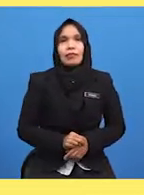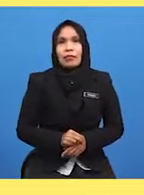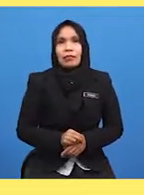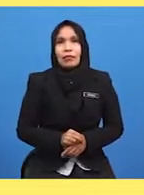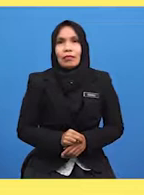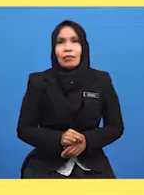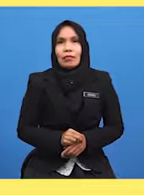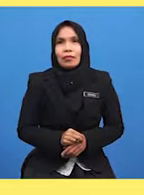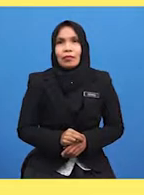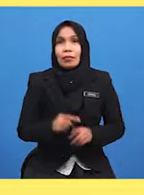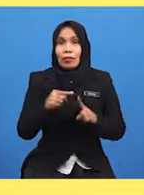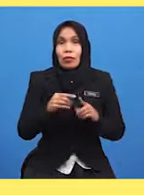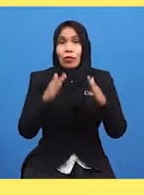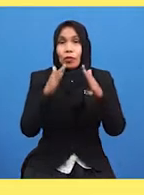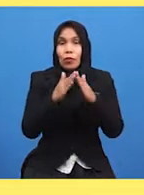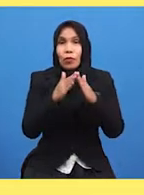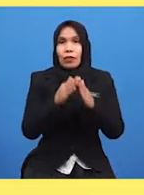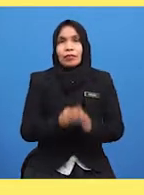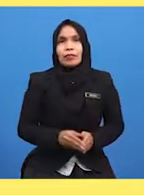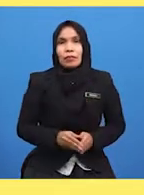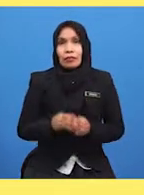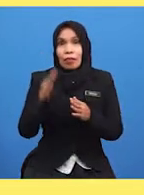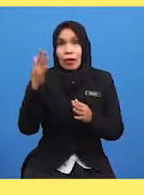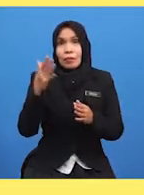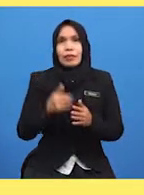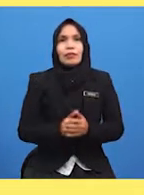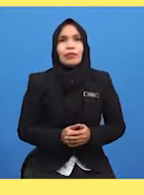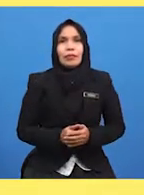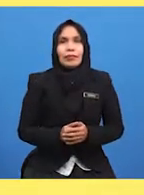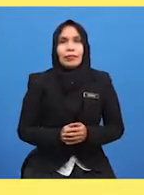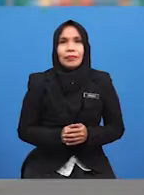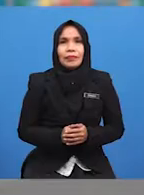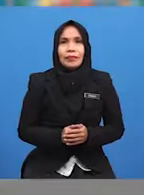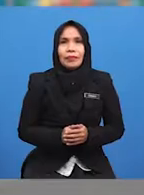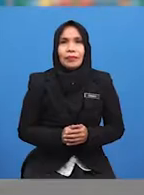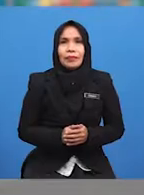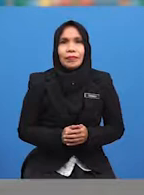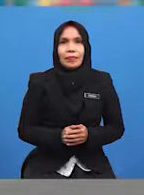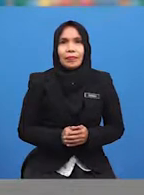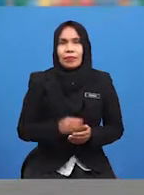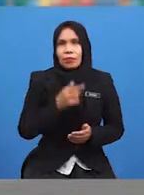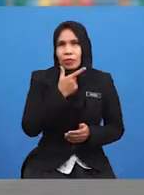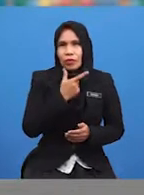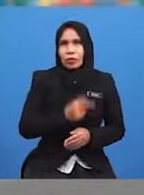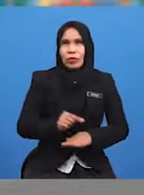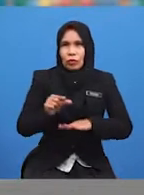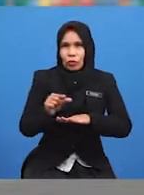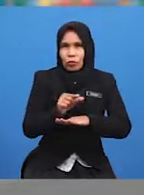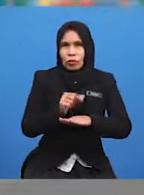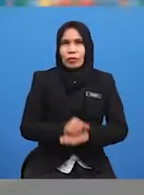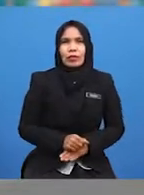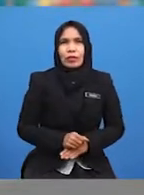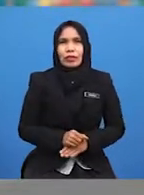oleh British untuk mendesak Sutan Abdul Somad menerima naungan PT British menggunakan strategi